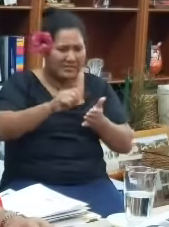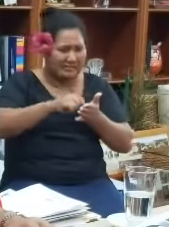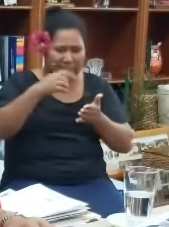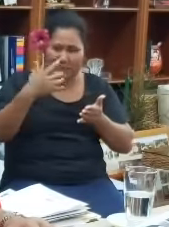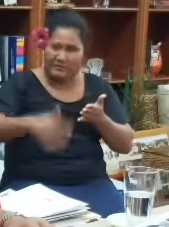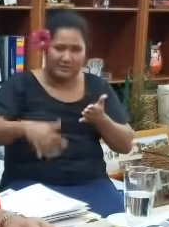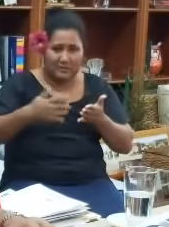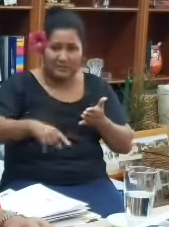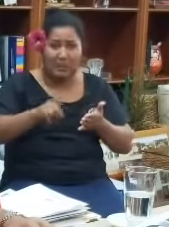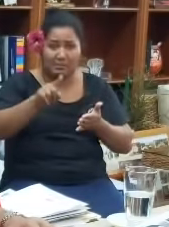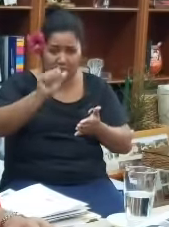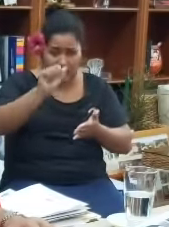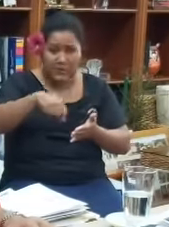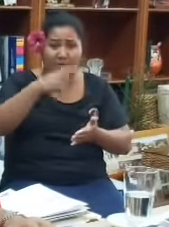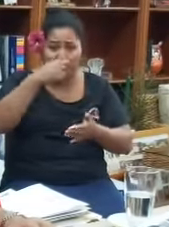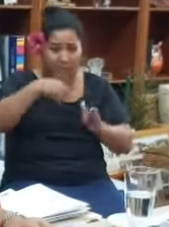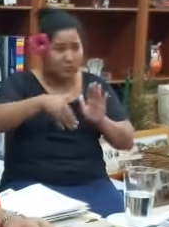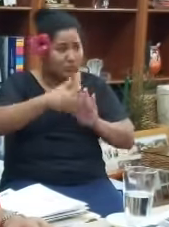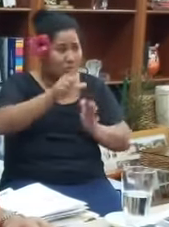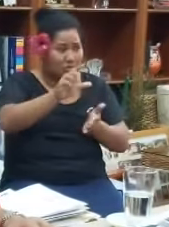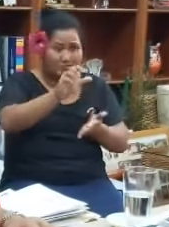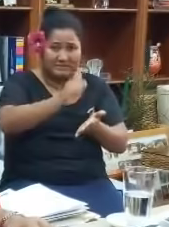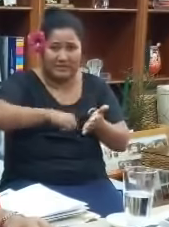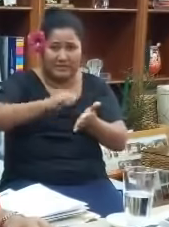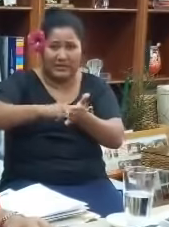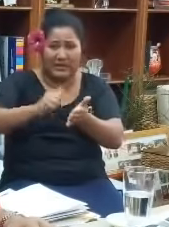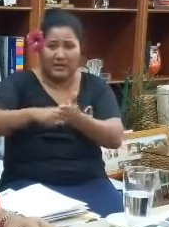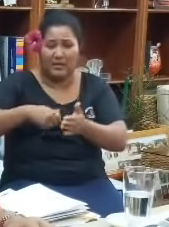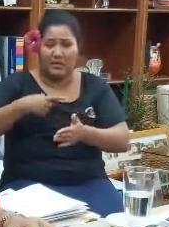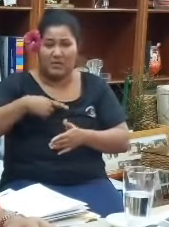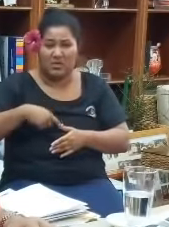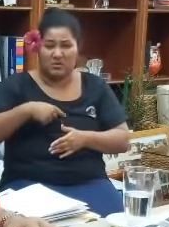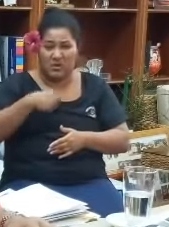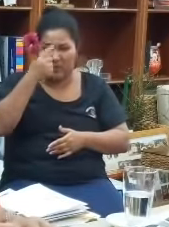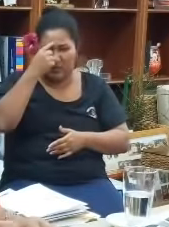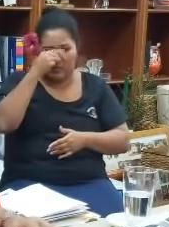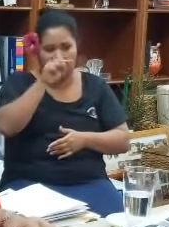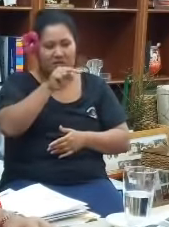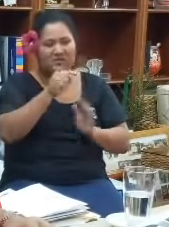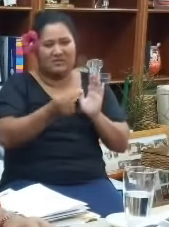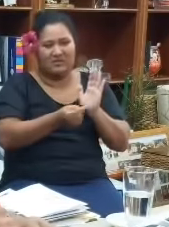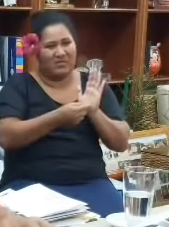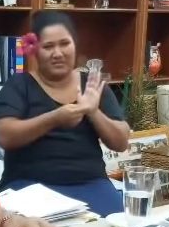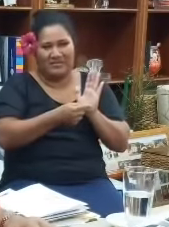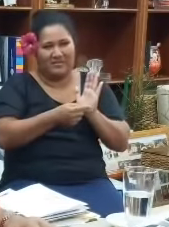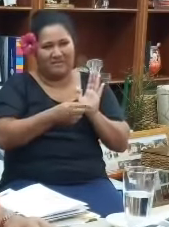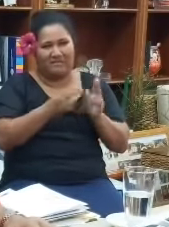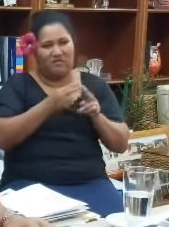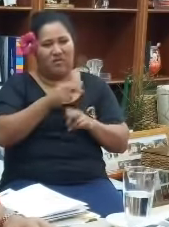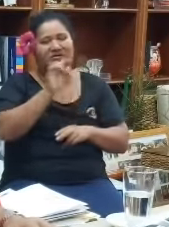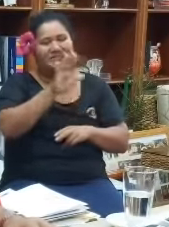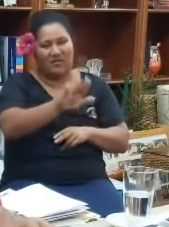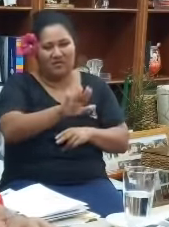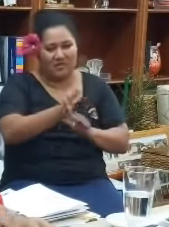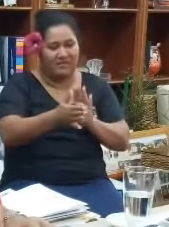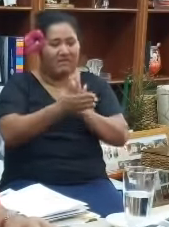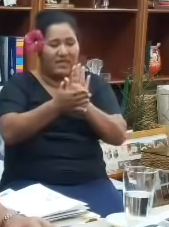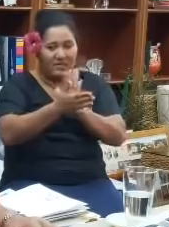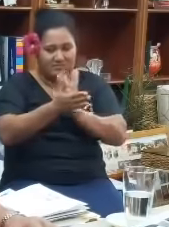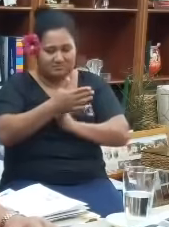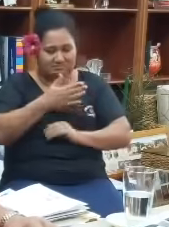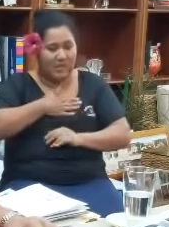ka wa on u manatu a o le me ka wo ke le me le moya si si ai no lo ko